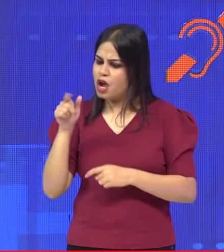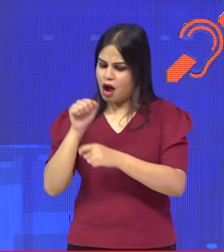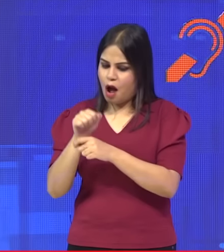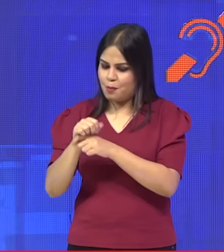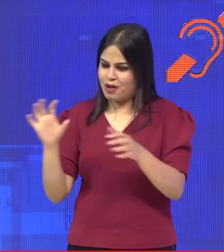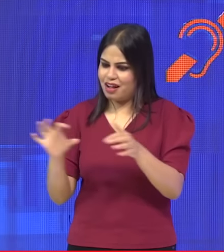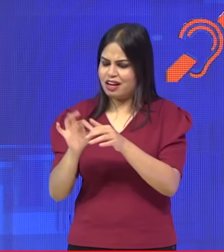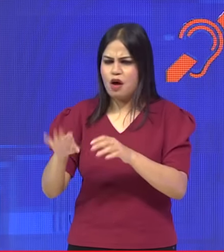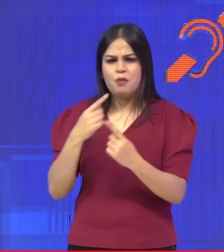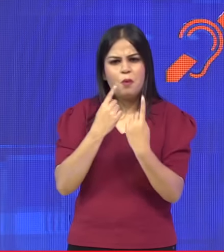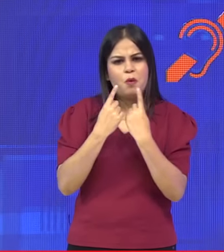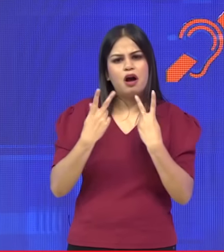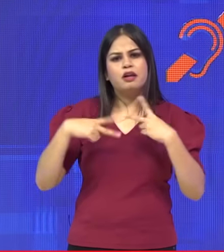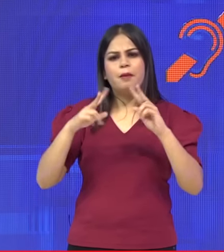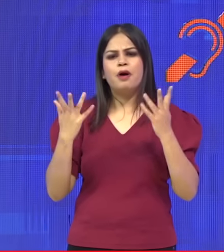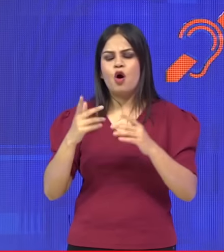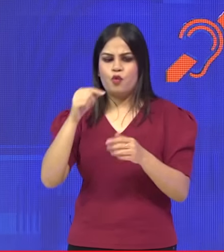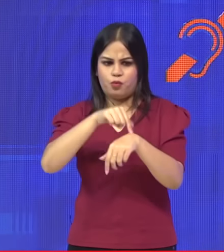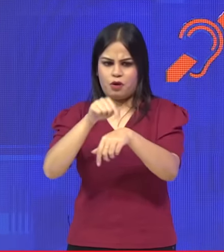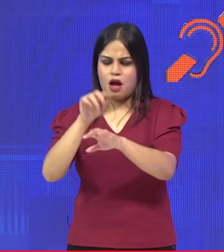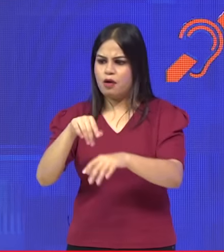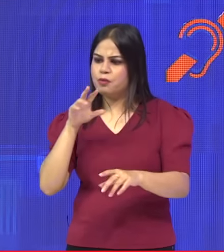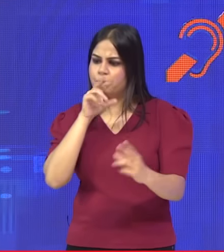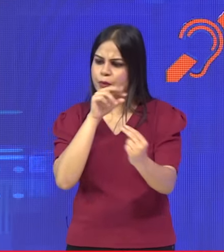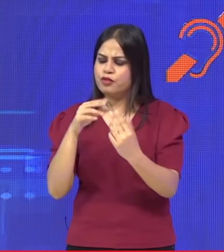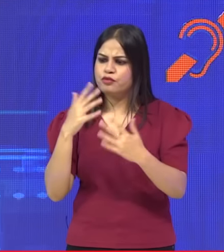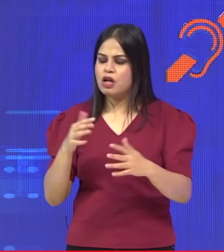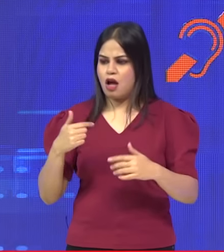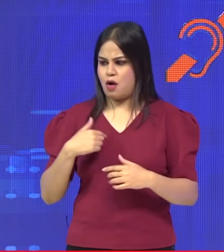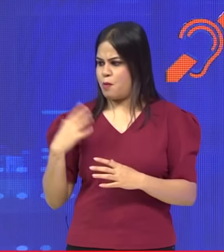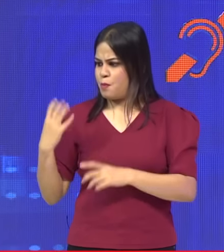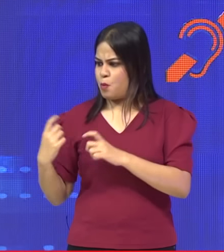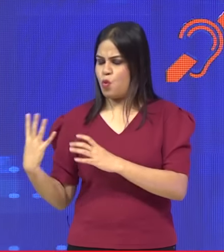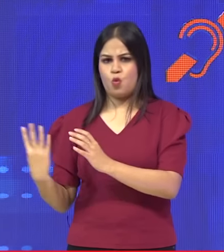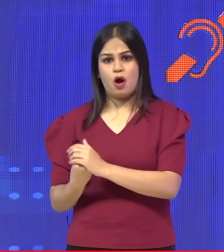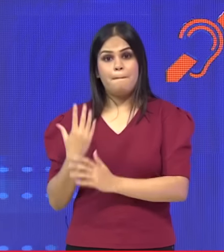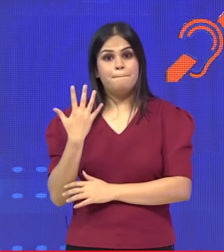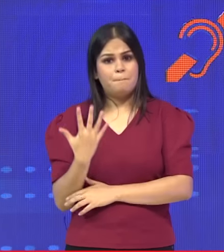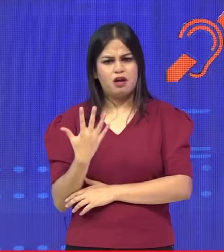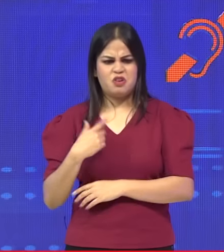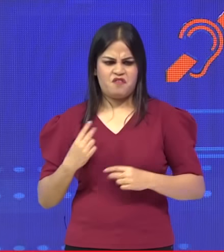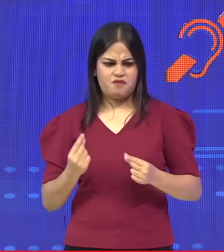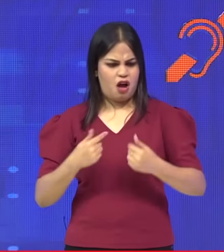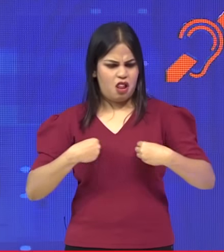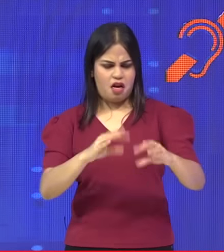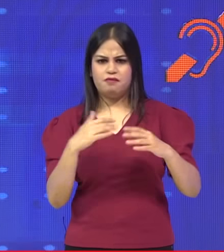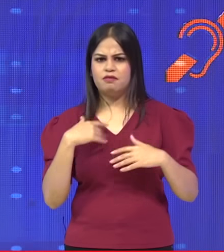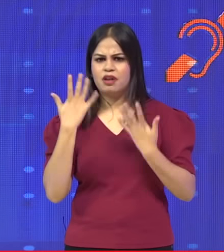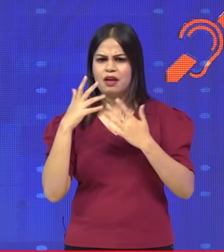जो आपने कहानी कहा की हम पांच लोग हैं हम जल्दी छोड़ने वाले नहीं है अभी